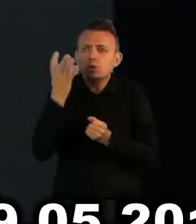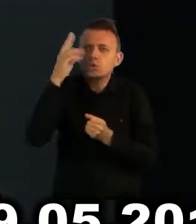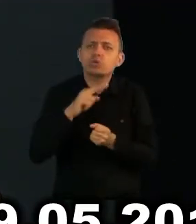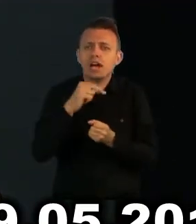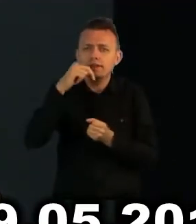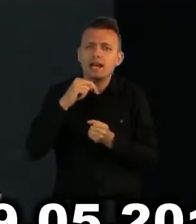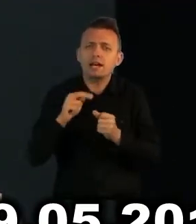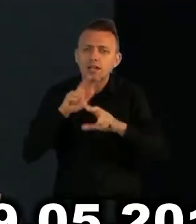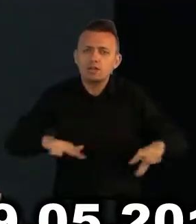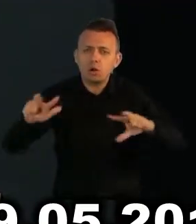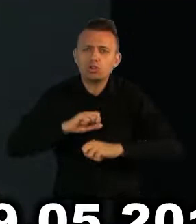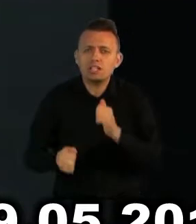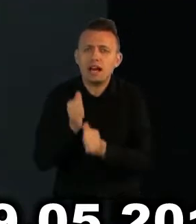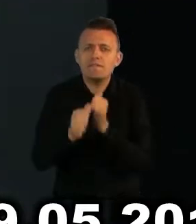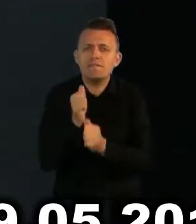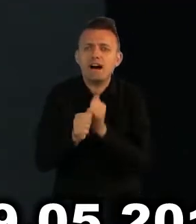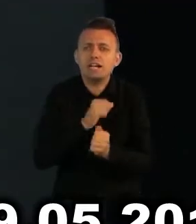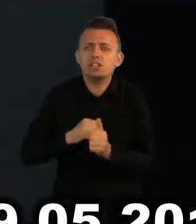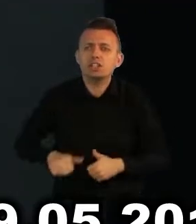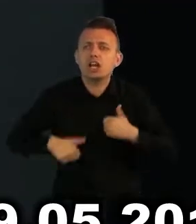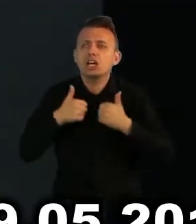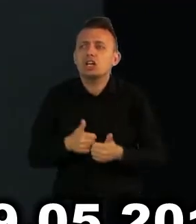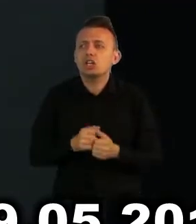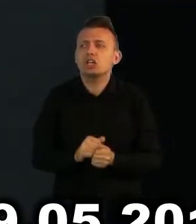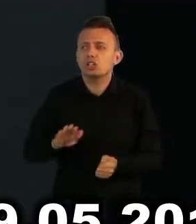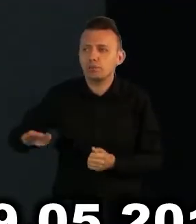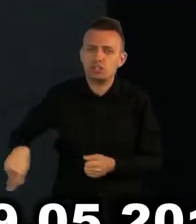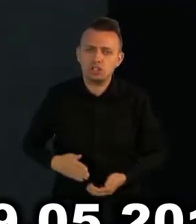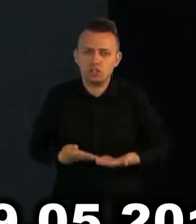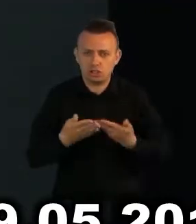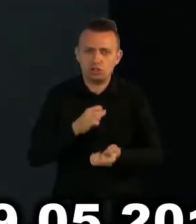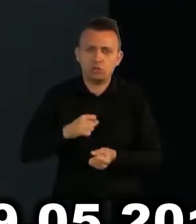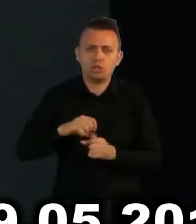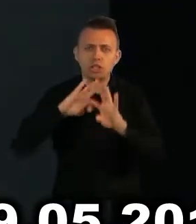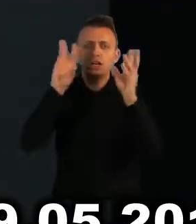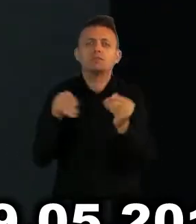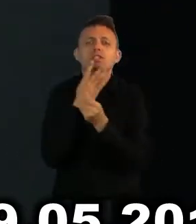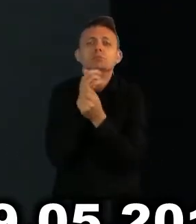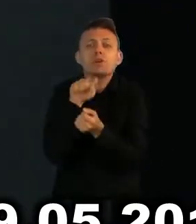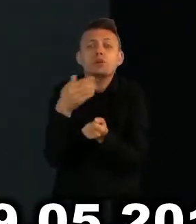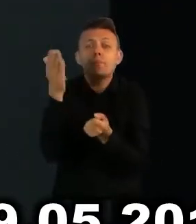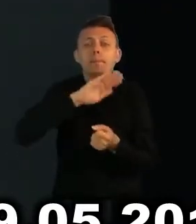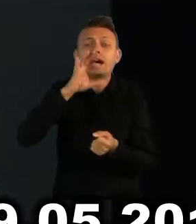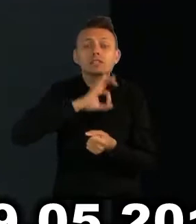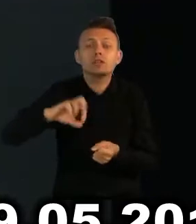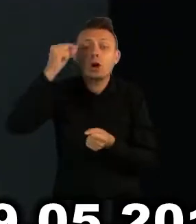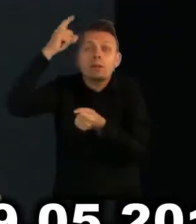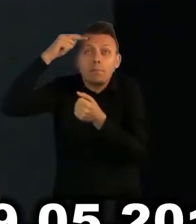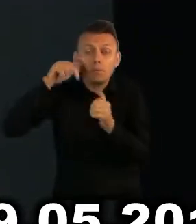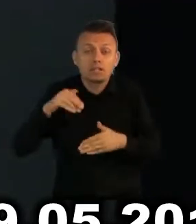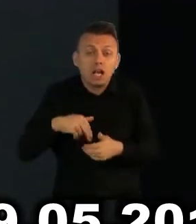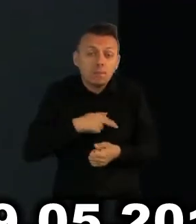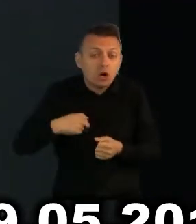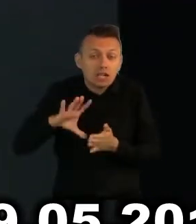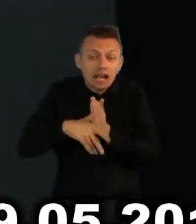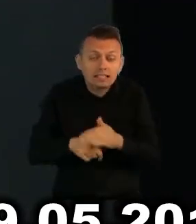dzieci się rodziły, żeby przychodziły, żeby były dumne, żeby zostawały. I wszyscy mówią, to jest bardzo dobry pomysł, może u nas zrobimy, ale